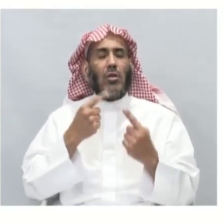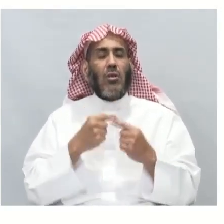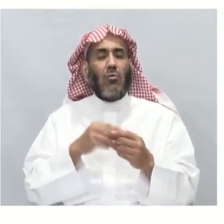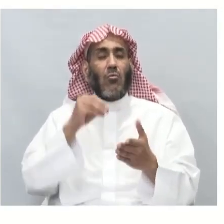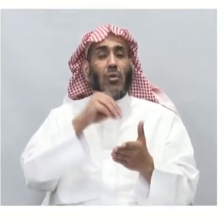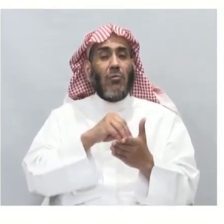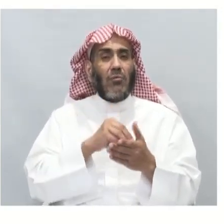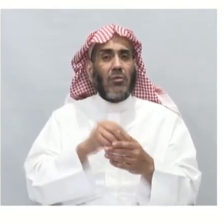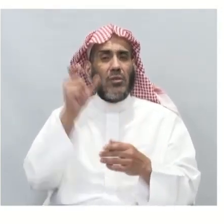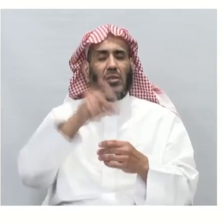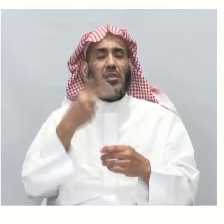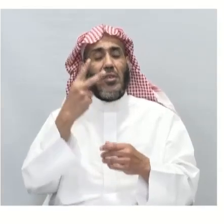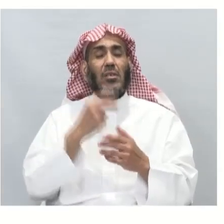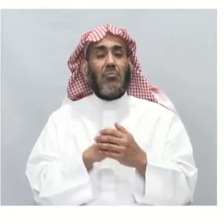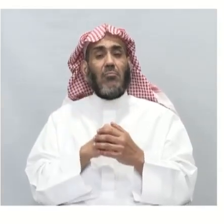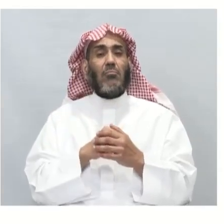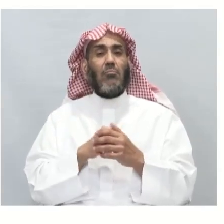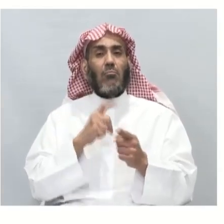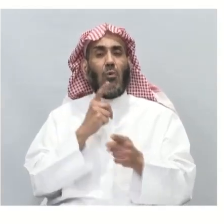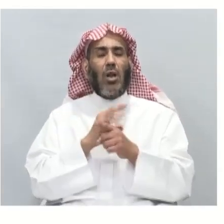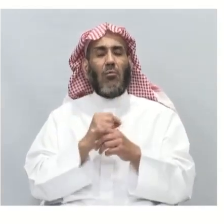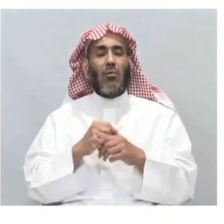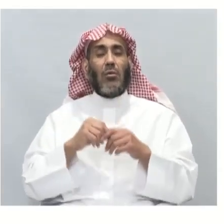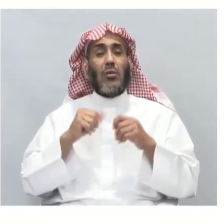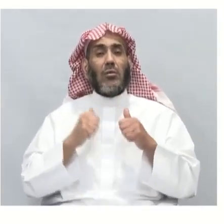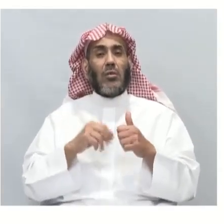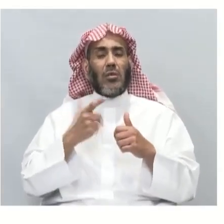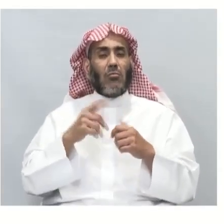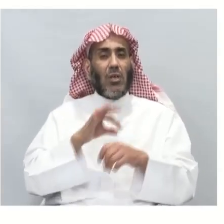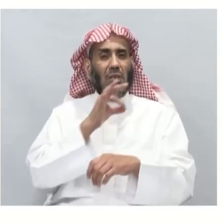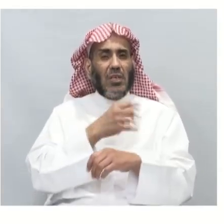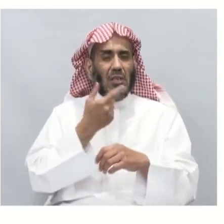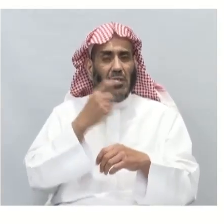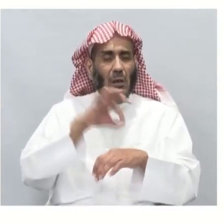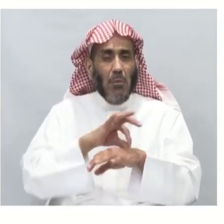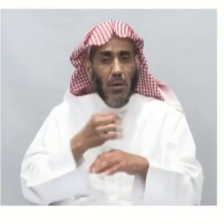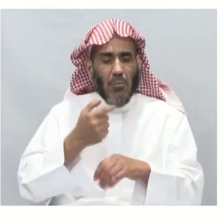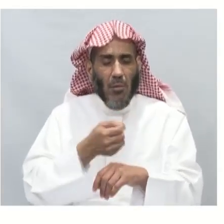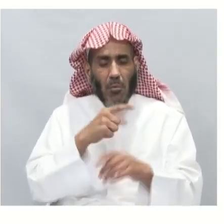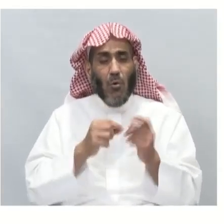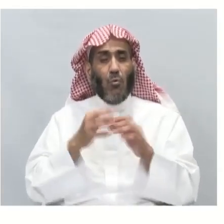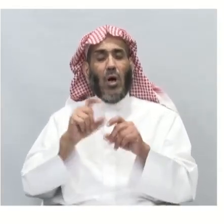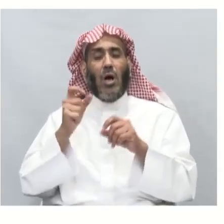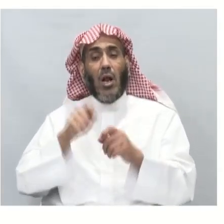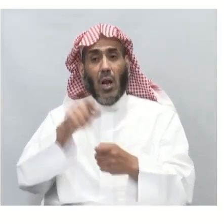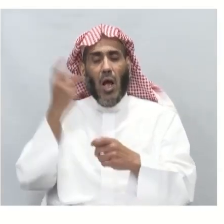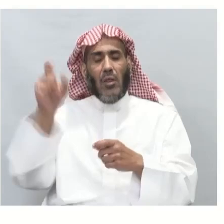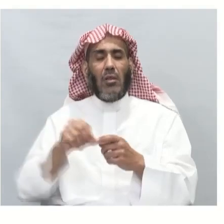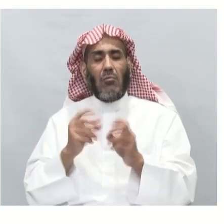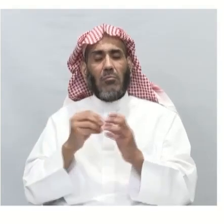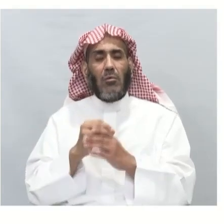نضيف نحن شخصيتين هنا ساعلق انا على الطبيب والقاضي وساضع الشخصيتين من وجهه نظري